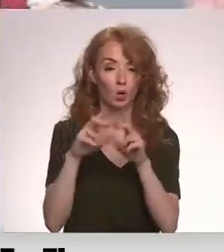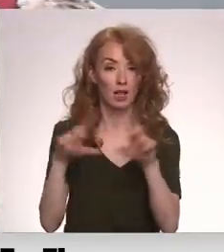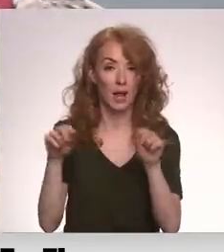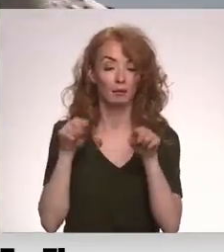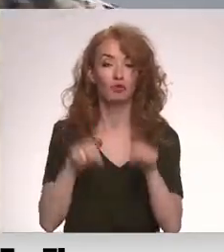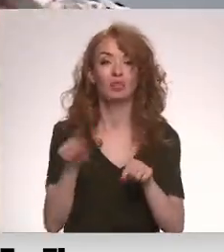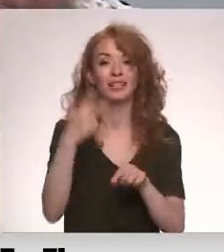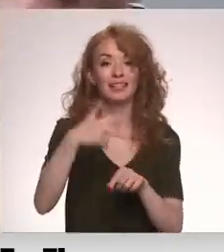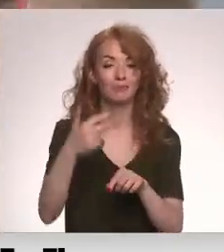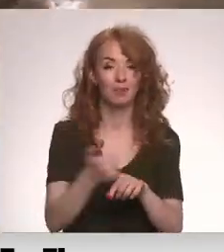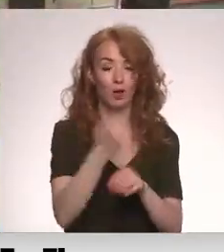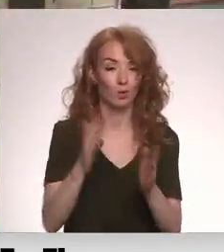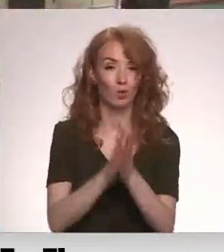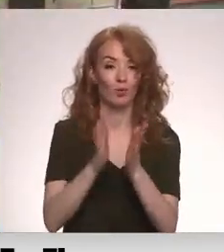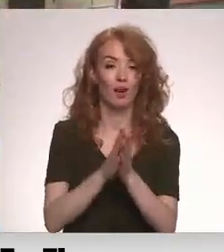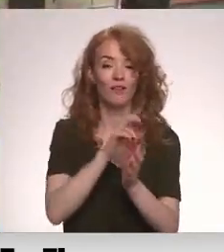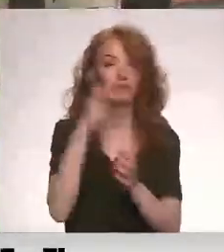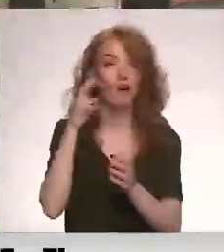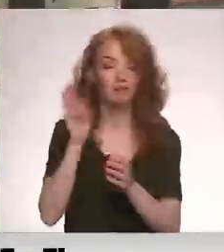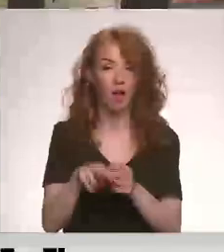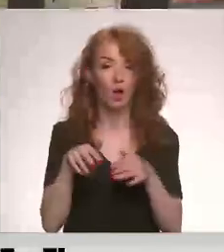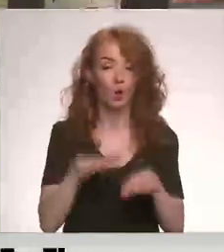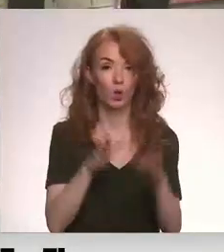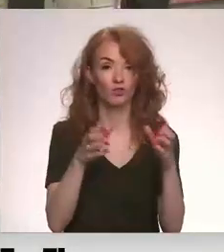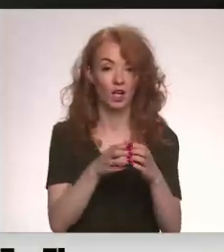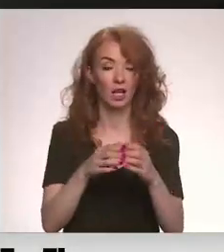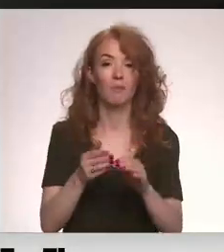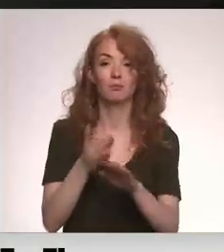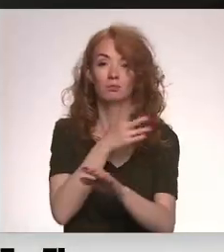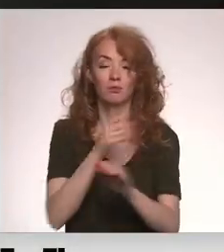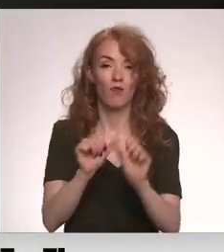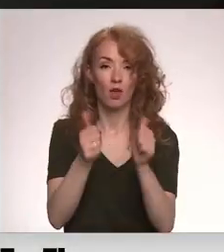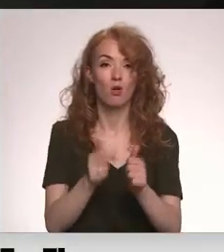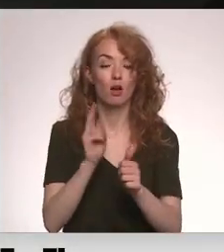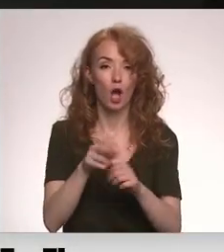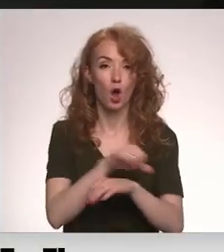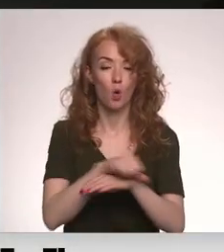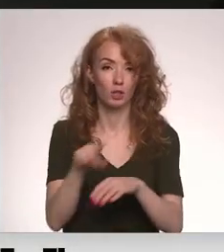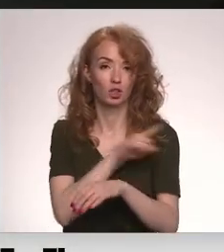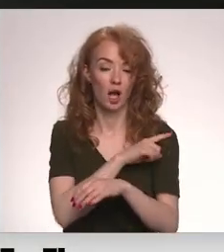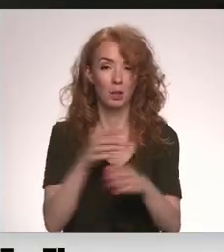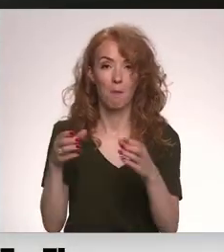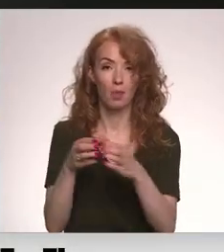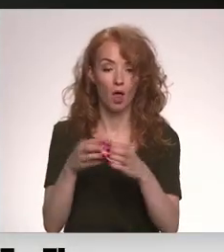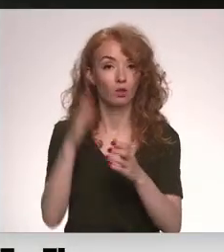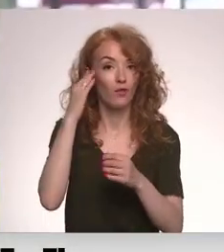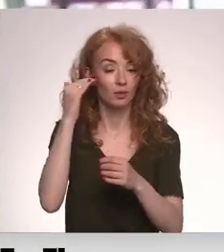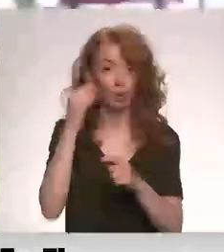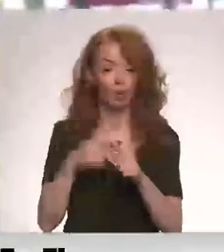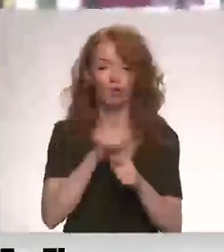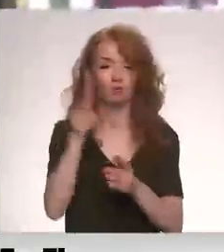ir 30. Jubilejas gads. Vecākā jūras spēku vienība pirmsākumos ir veidojusies kā robežsardzes bataljons Ventspilī. Viens